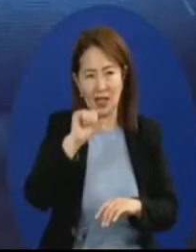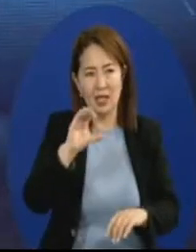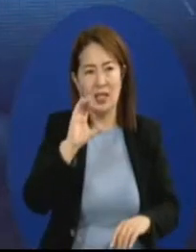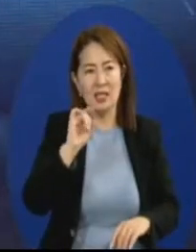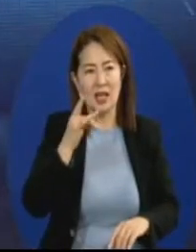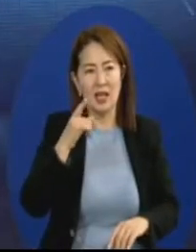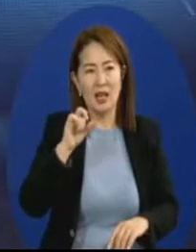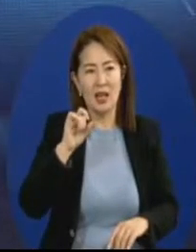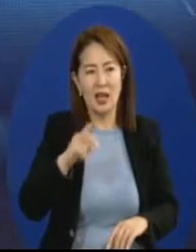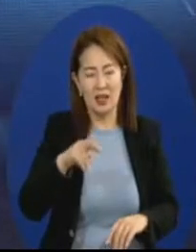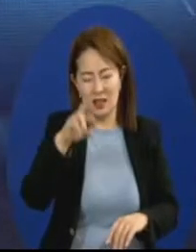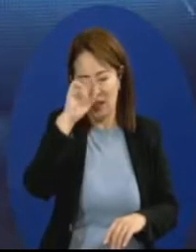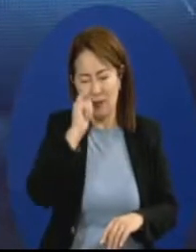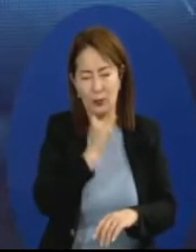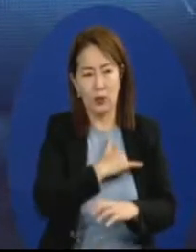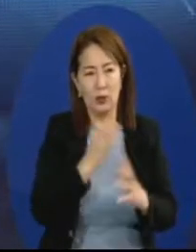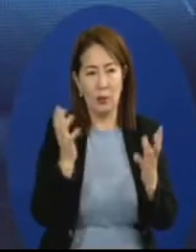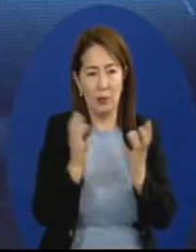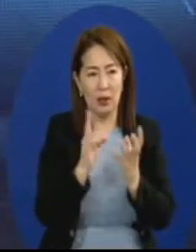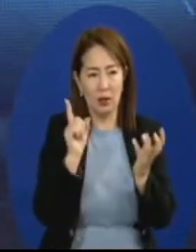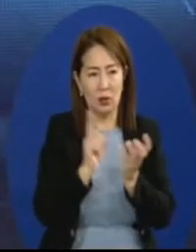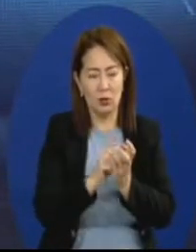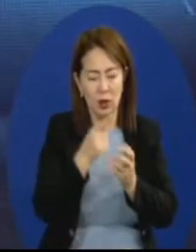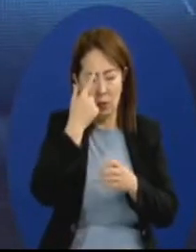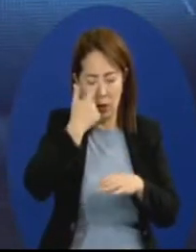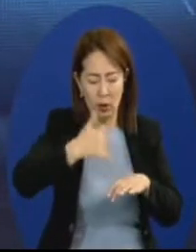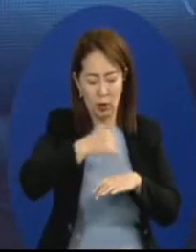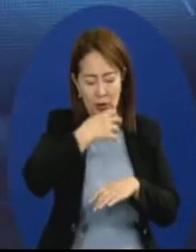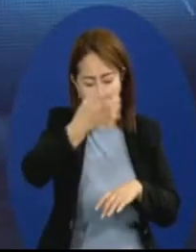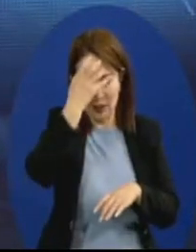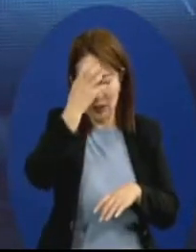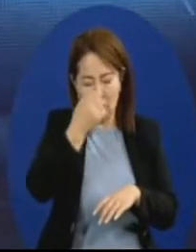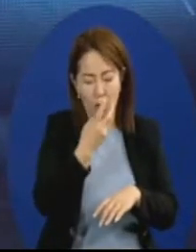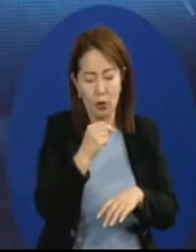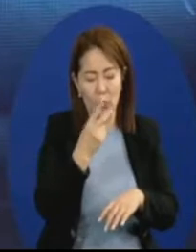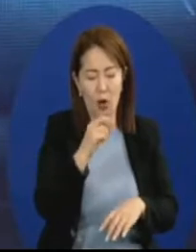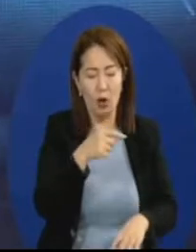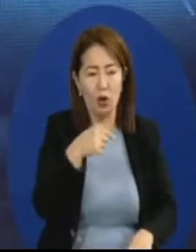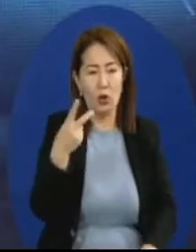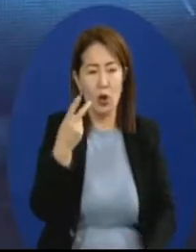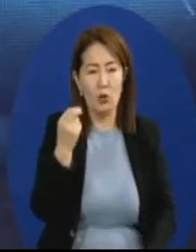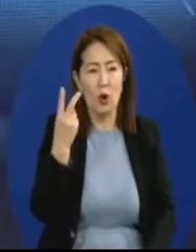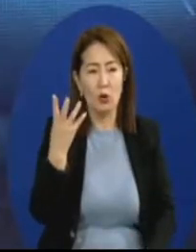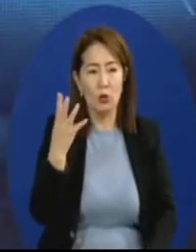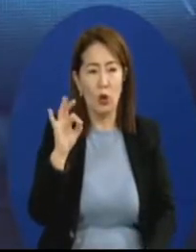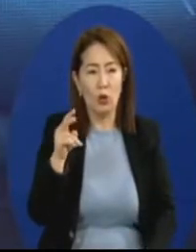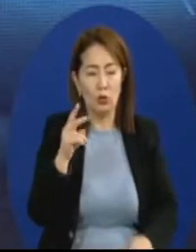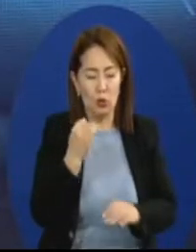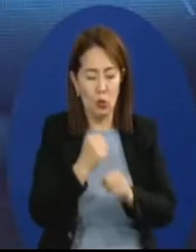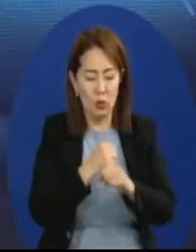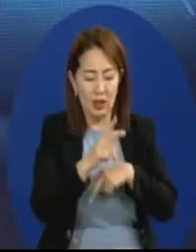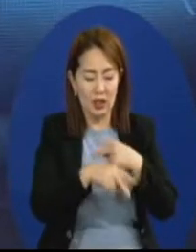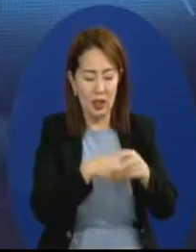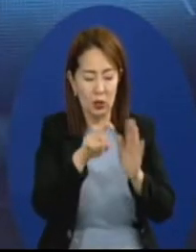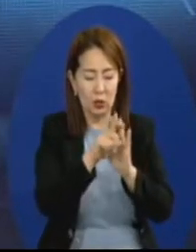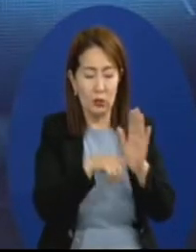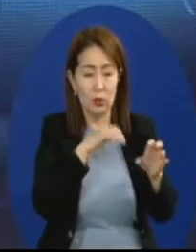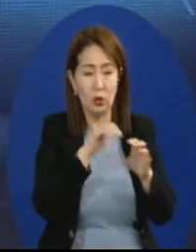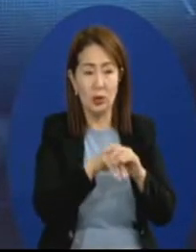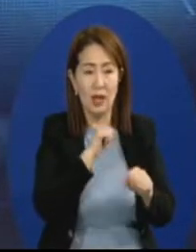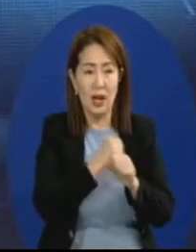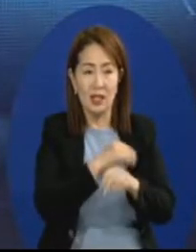Сайд саран гэрэл яамны удирдлагын баг тавуулзаж Монгол Улсын засгийн газрын 2020-2024 оны үйл ажиллагааны хөтөлбөрт тусгагдсан